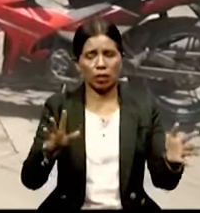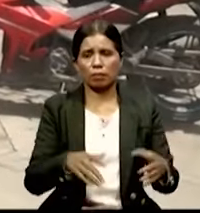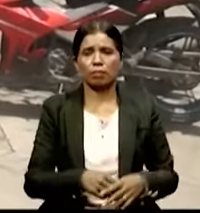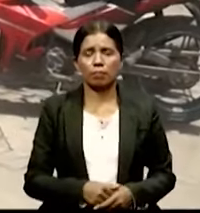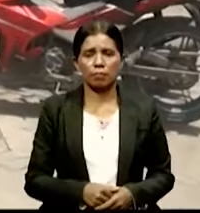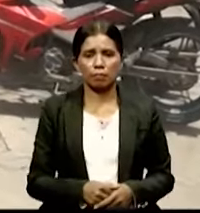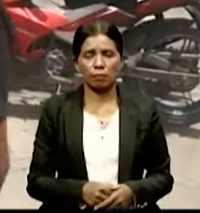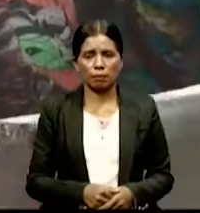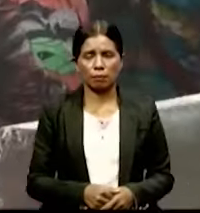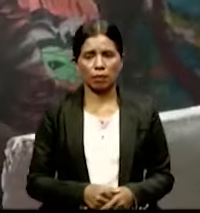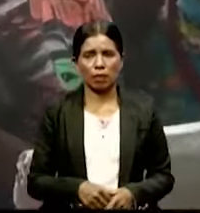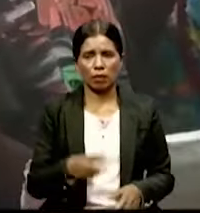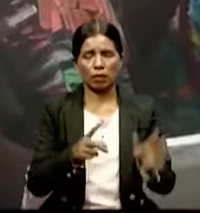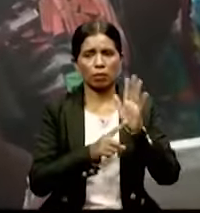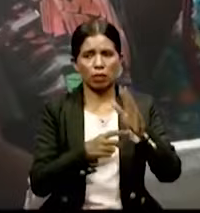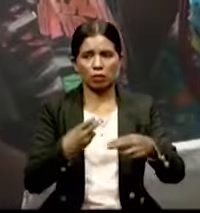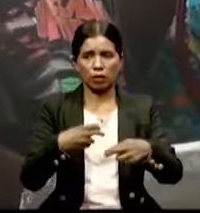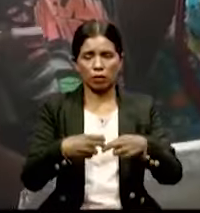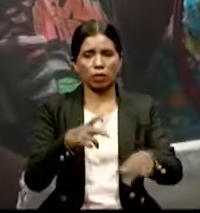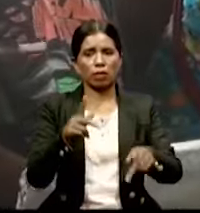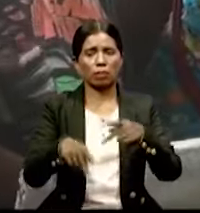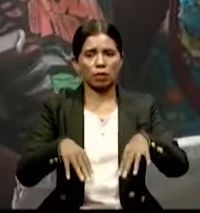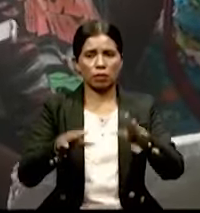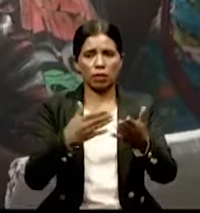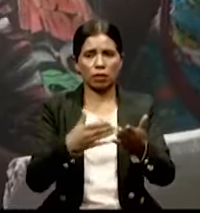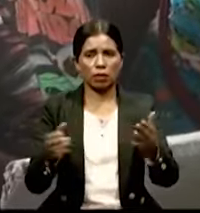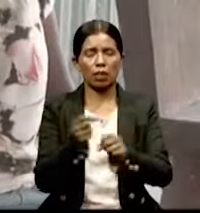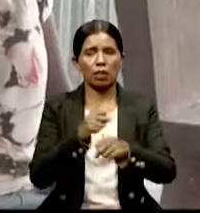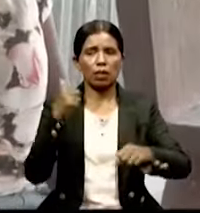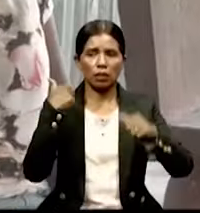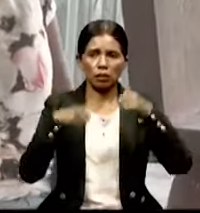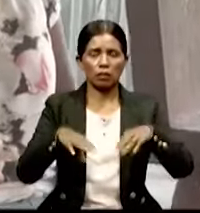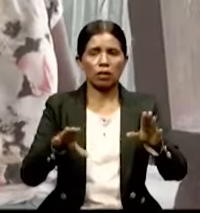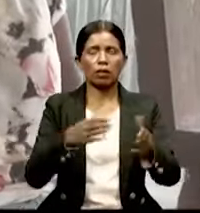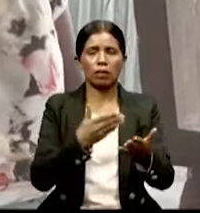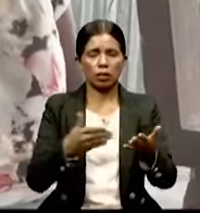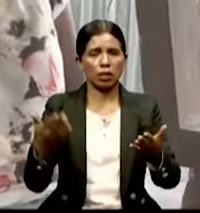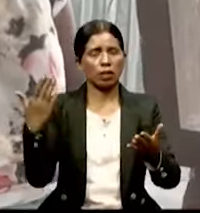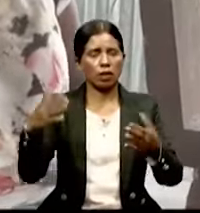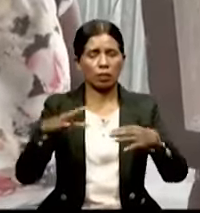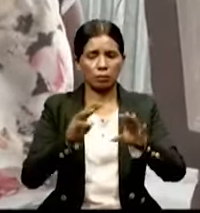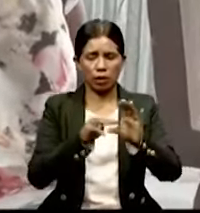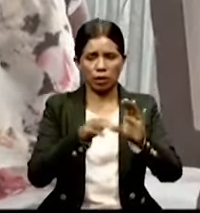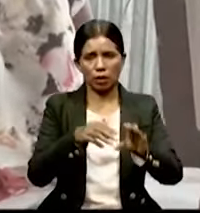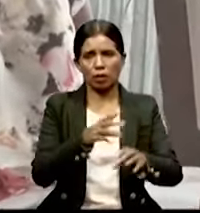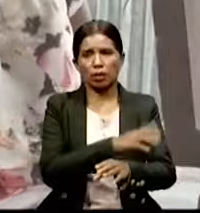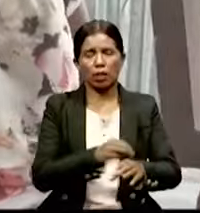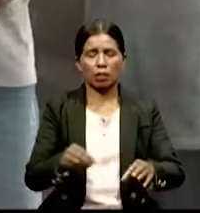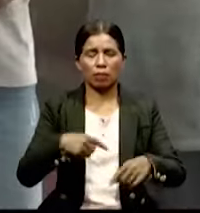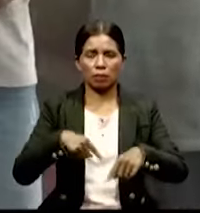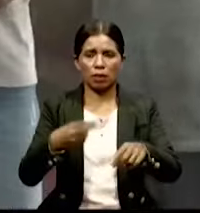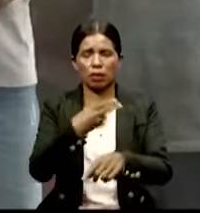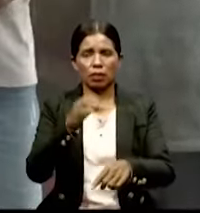iha. Situasaun ne fo impacto ba vendedor sira nebe halau atividade negosio iha merkado refere tama susar tebe satu sai bekik no